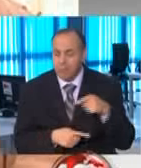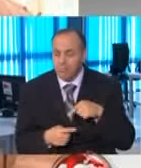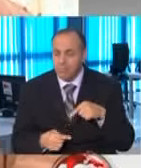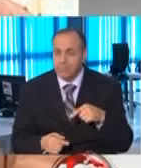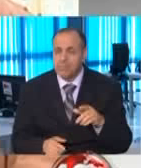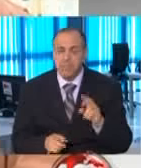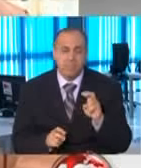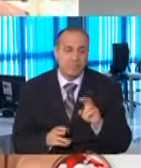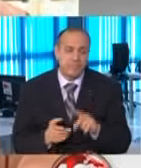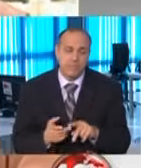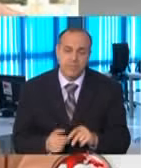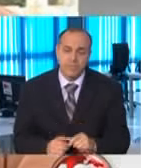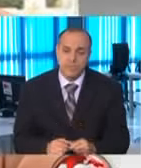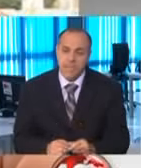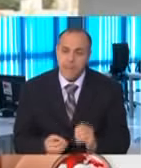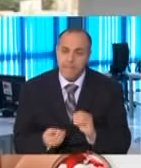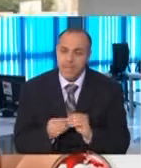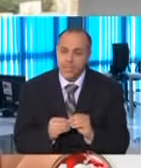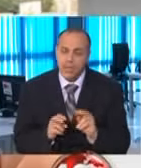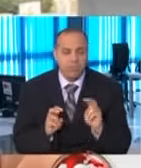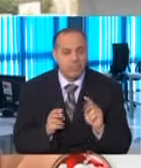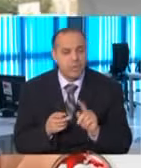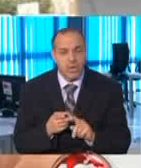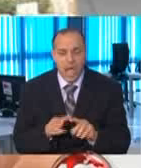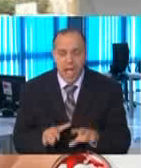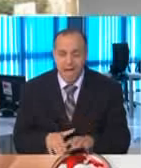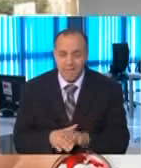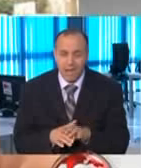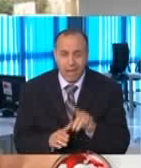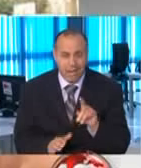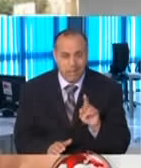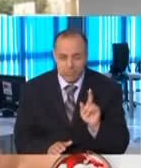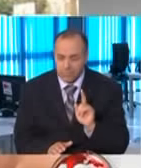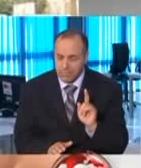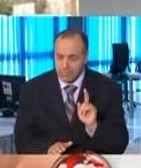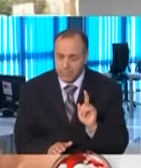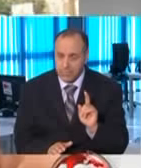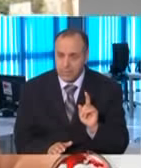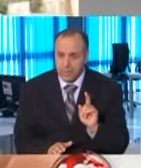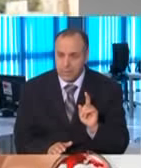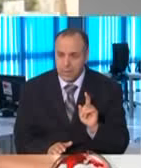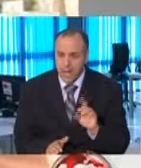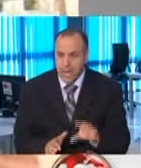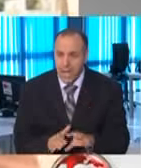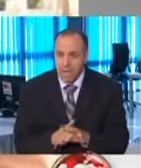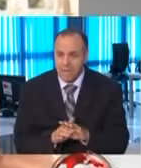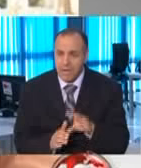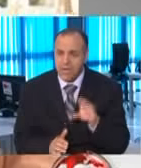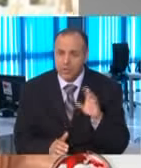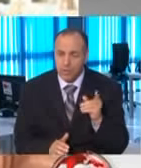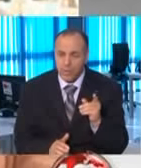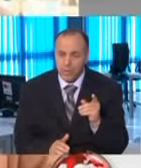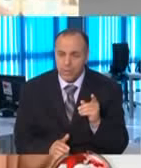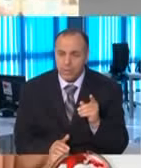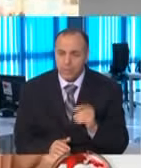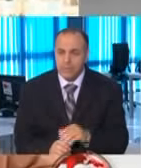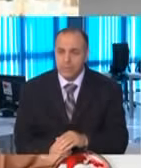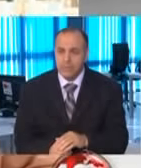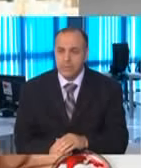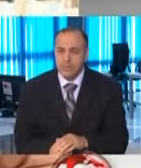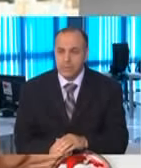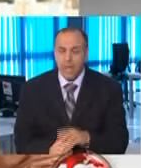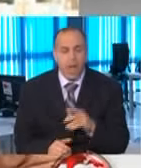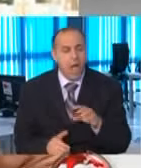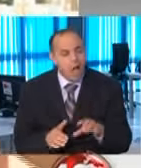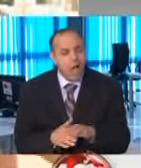يروح مكانه. القضية ديما نقول لك راهو مش مهرجان معناها المهرجان، يعني مش الفايدة أن